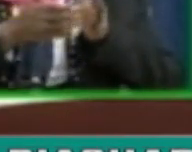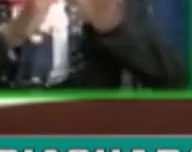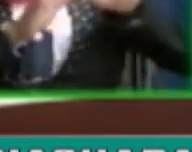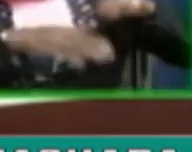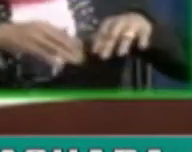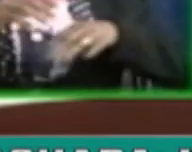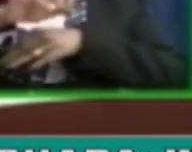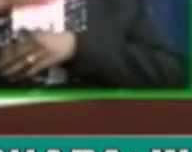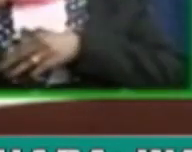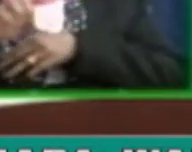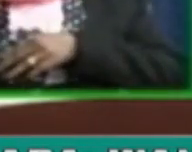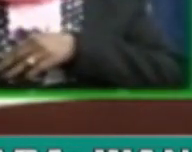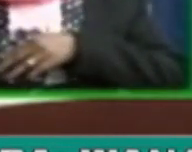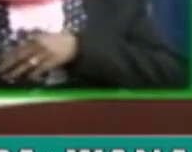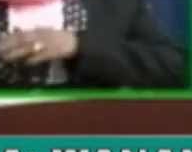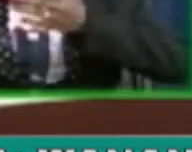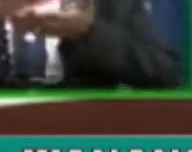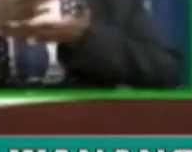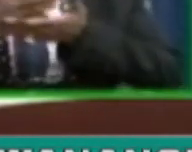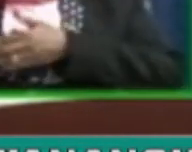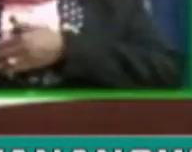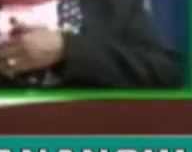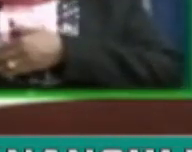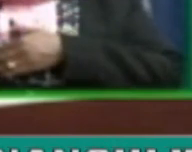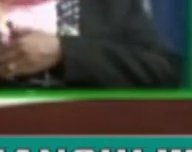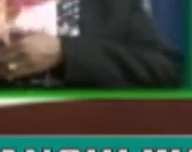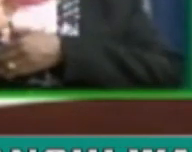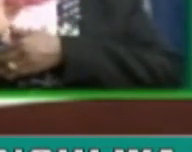ingeliwaachia ZURA kukamilisha ndoto yao ya kusimamisha